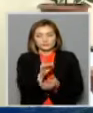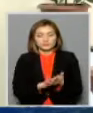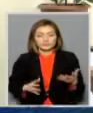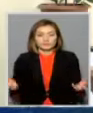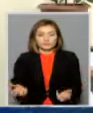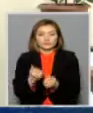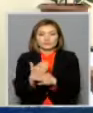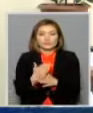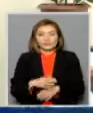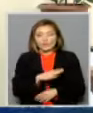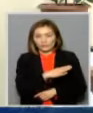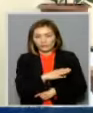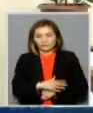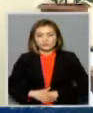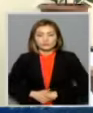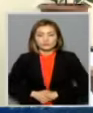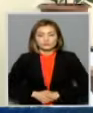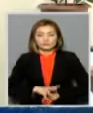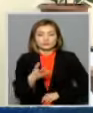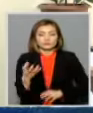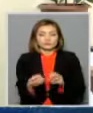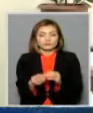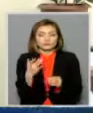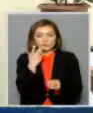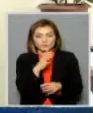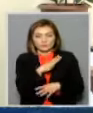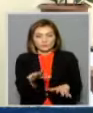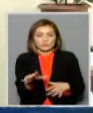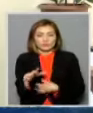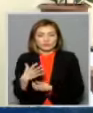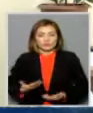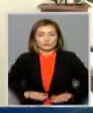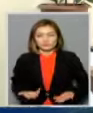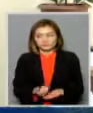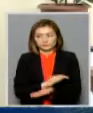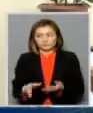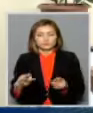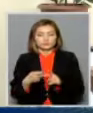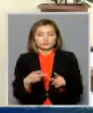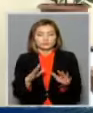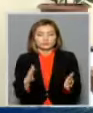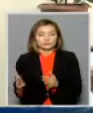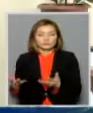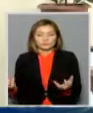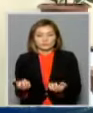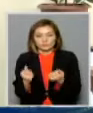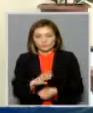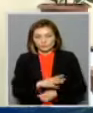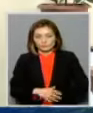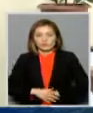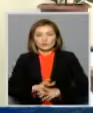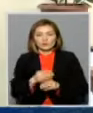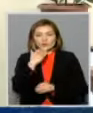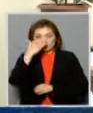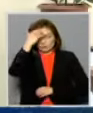была оказана первая медицинская помощь. К сожалению, у него не было шансов выжить. А в остальных 2 случаях люди были спасены.